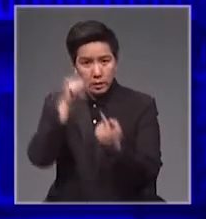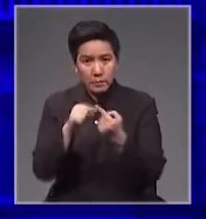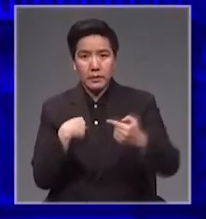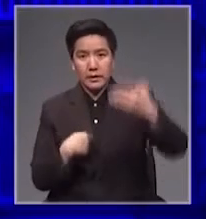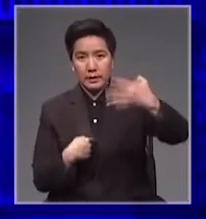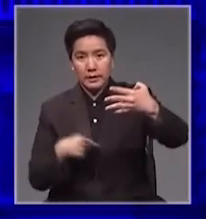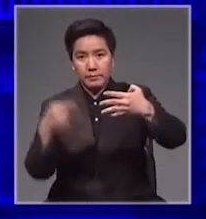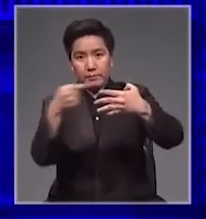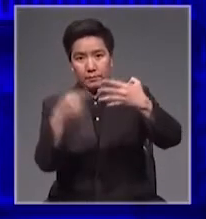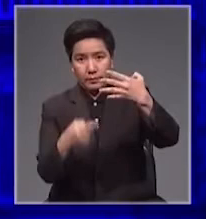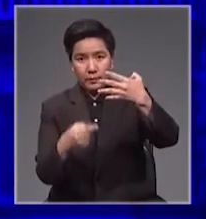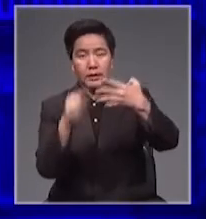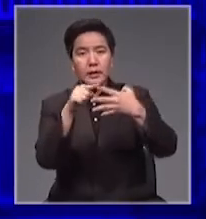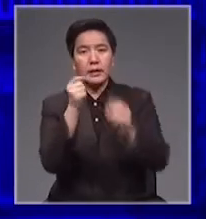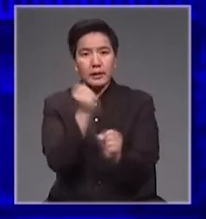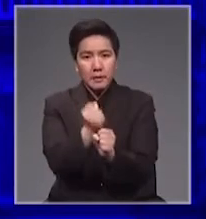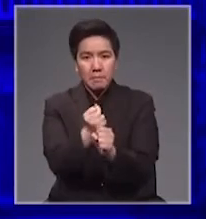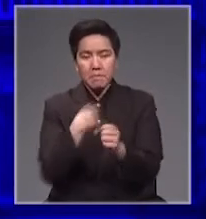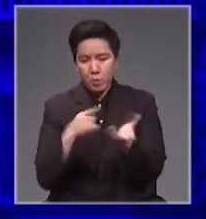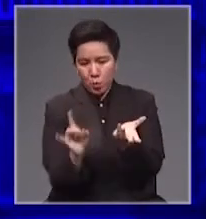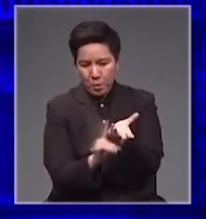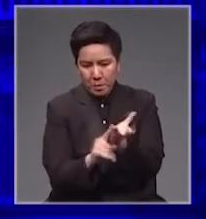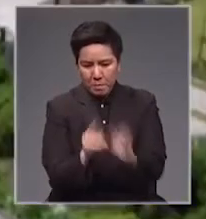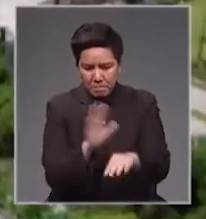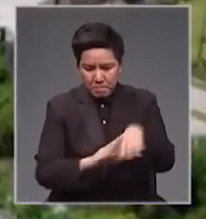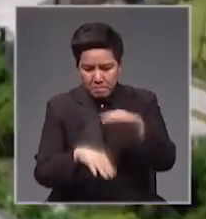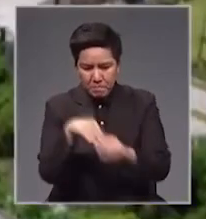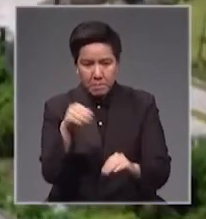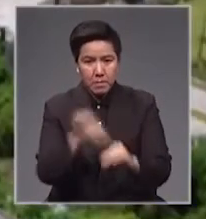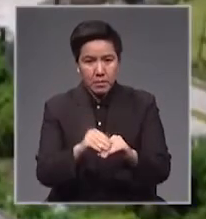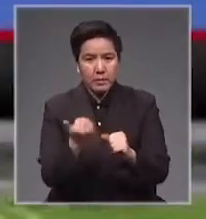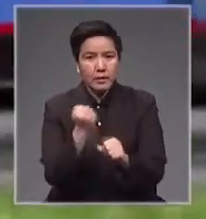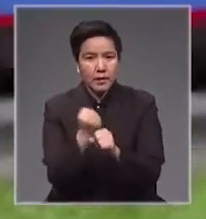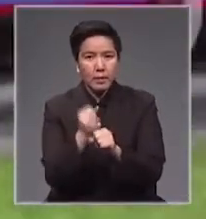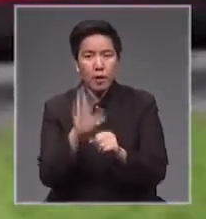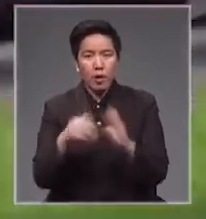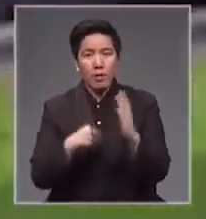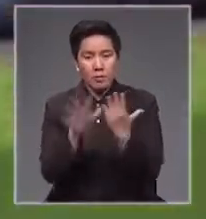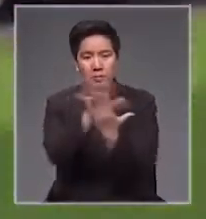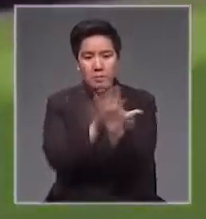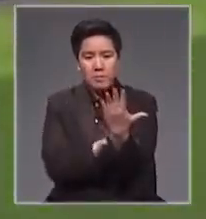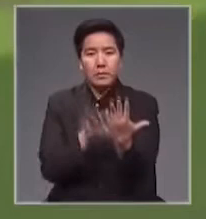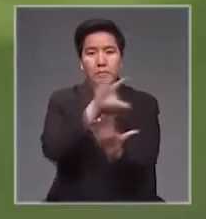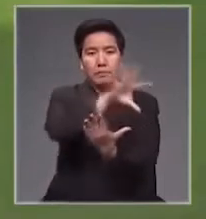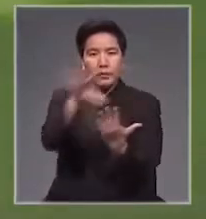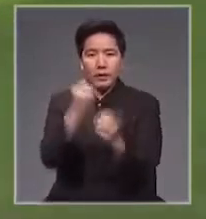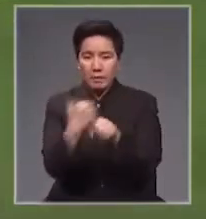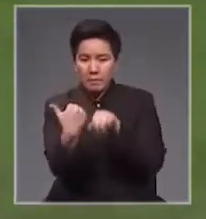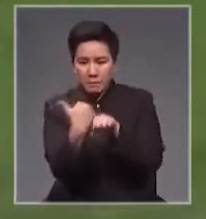แก่1การสร้างงานที่มีคุณภาพเพิ่มขึ้นโดยการปรับปรุงการเชื่อมโยงในภูมิภาคด้วยโครงสร้างพื้นฐานที่ดีขึ้